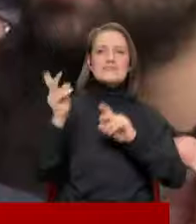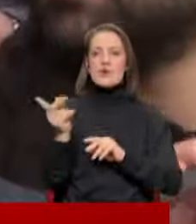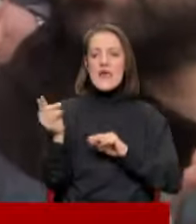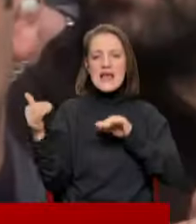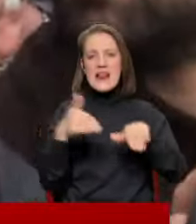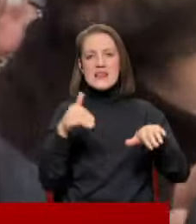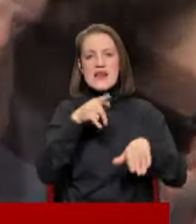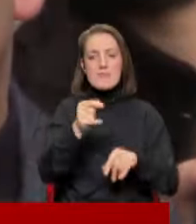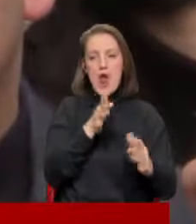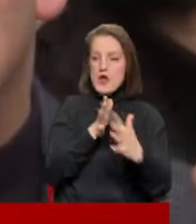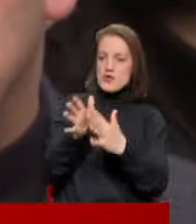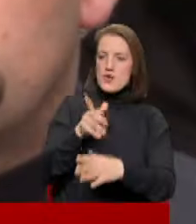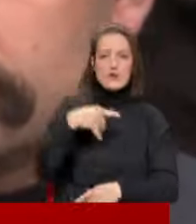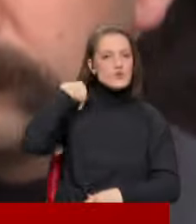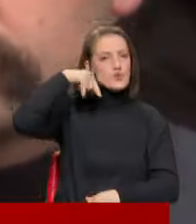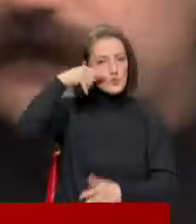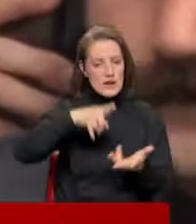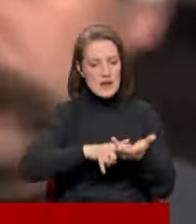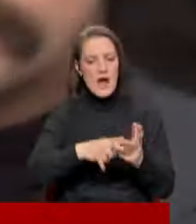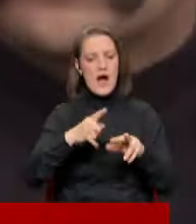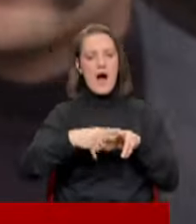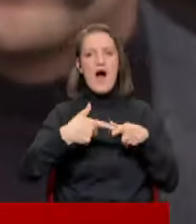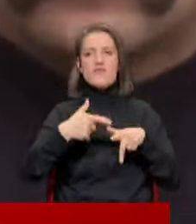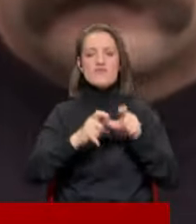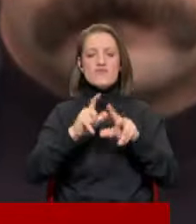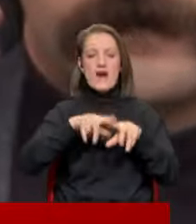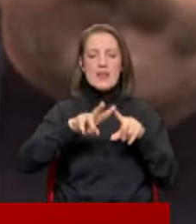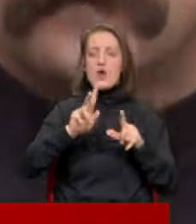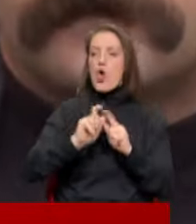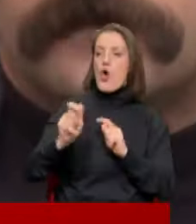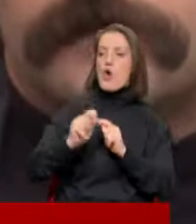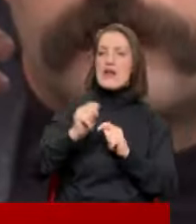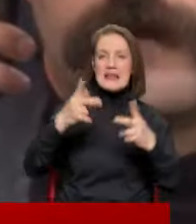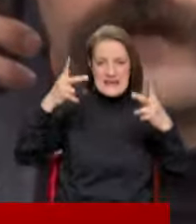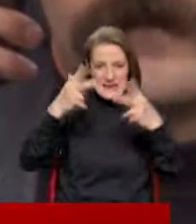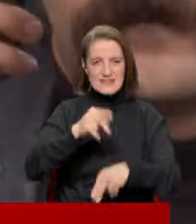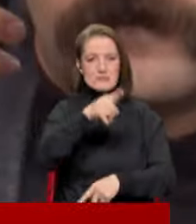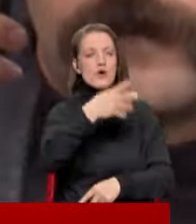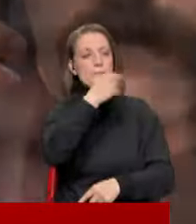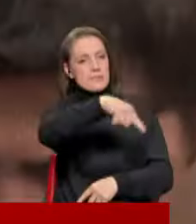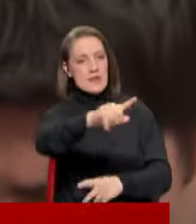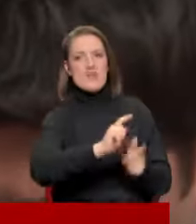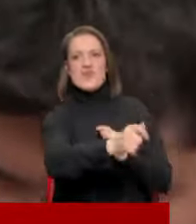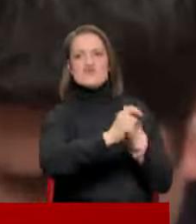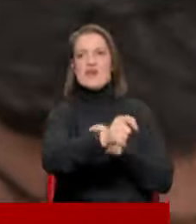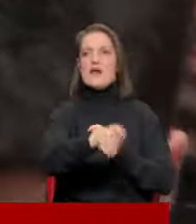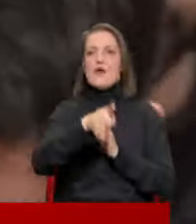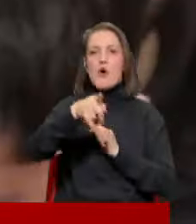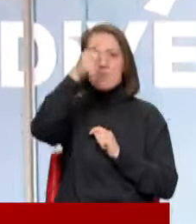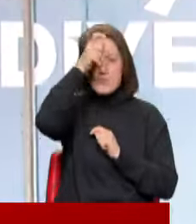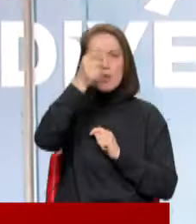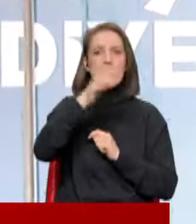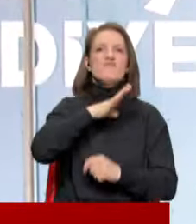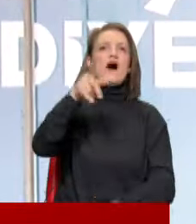o zaman şöyle yapacaklar Suriyelilere afganlılara ödediklerini kesip bu arkadaşlarımıza verecekler O para Türkiye'de